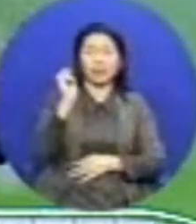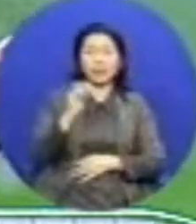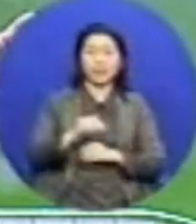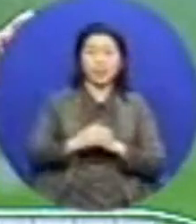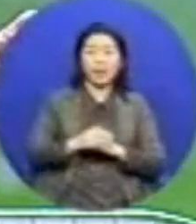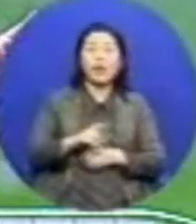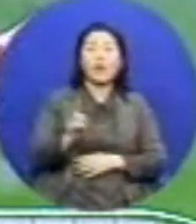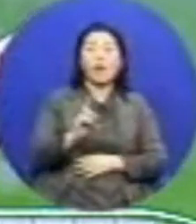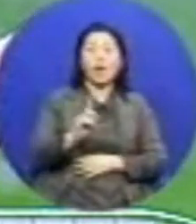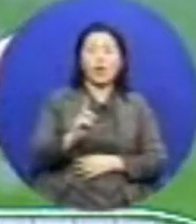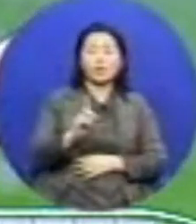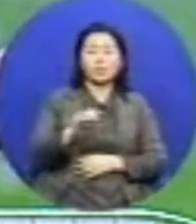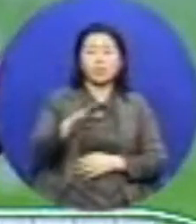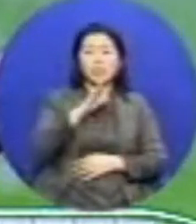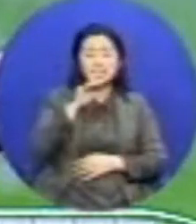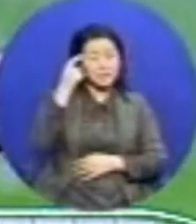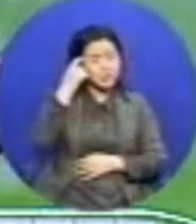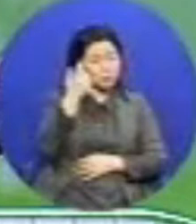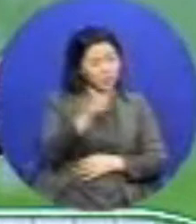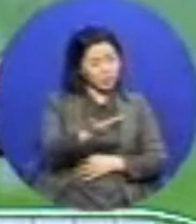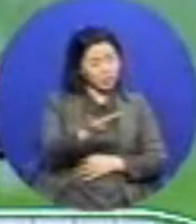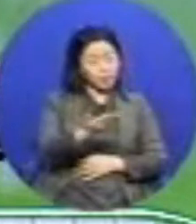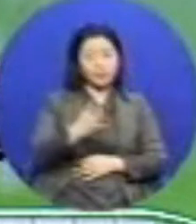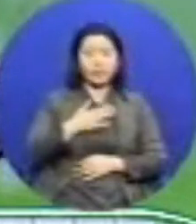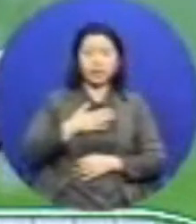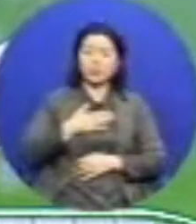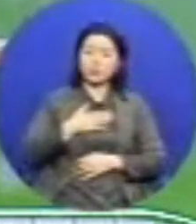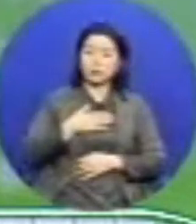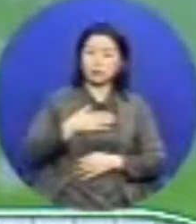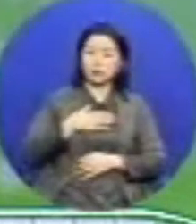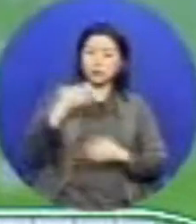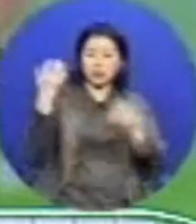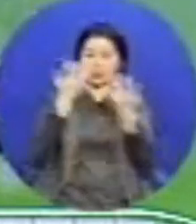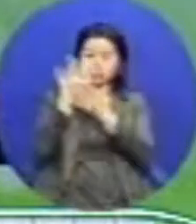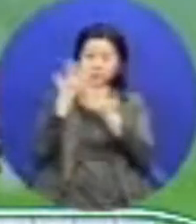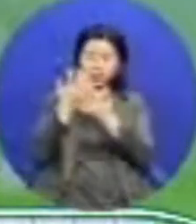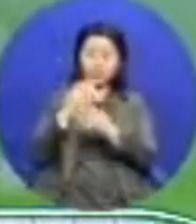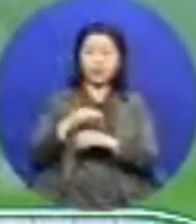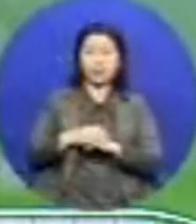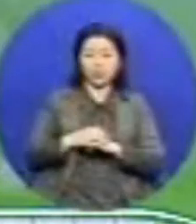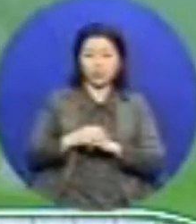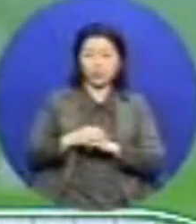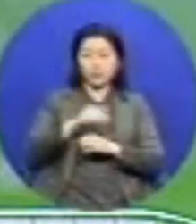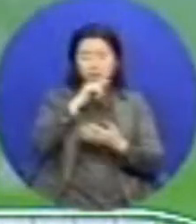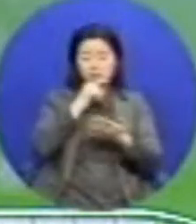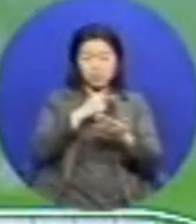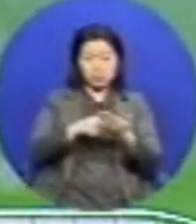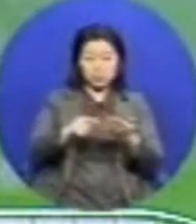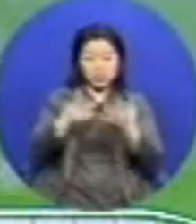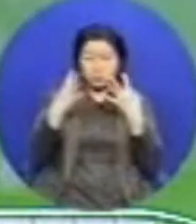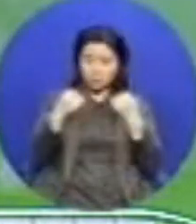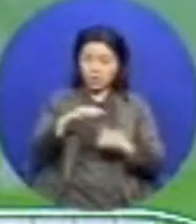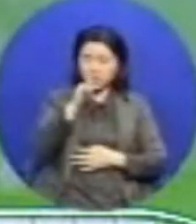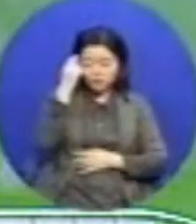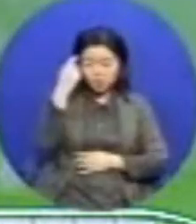진짜 해요 좀 헷갈리지 어 저도 요 우리 교회에게 피지 많은 거에 빚이 없는 거예요